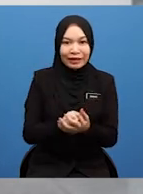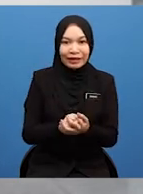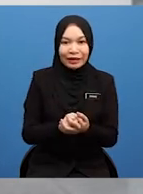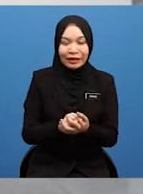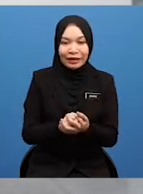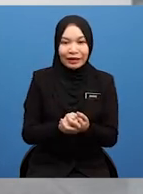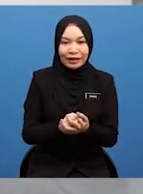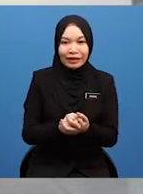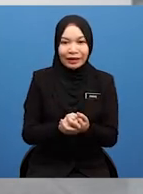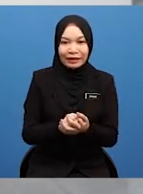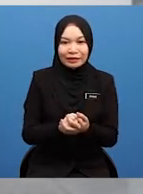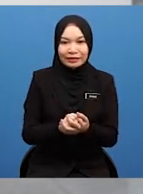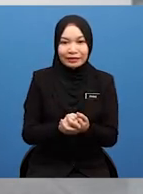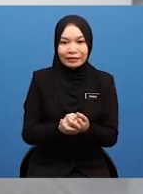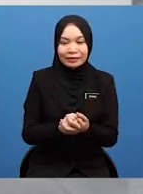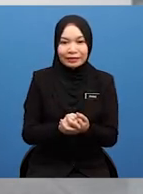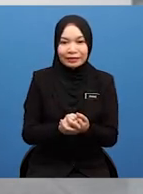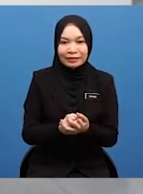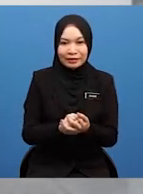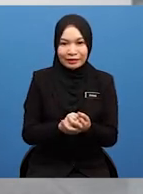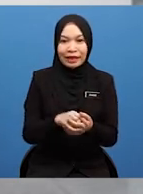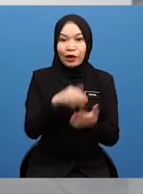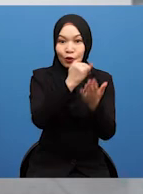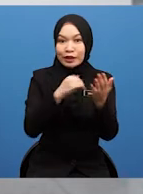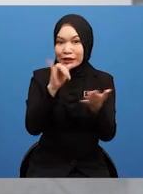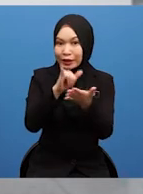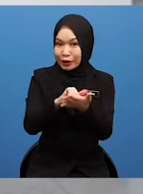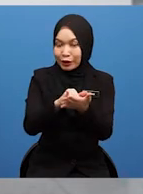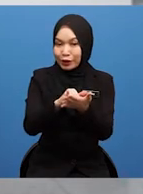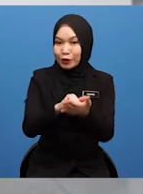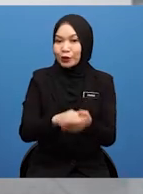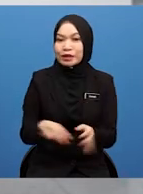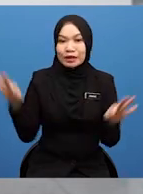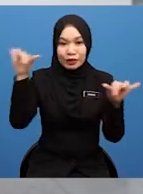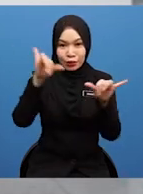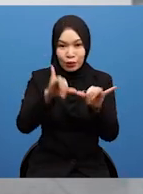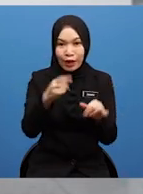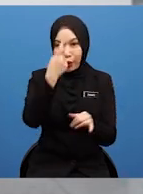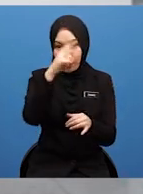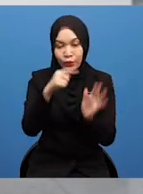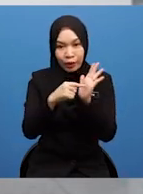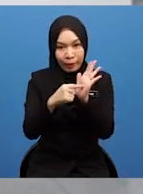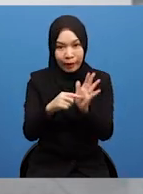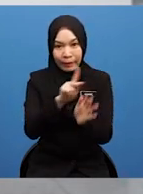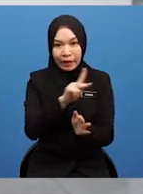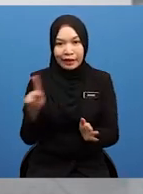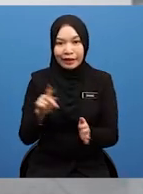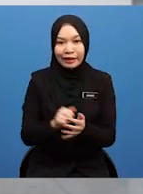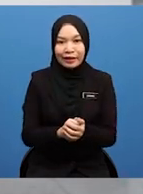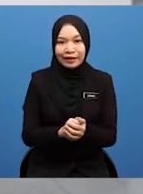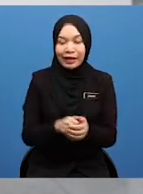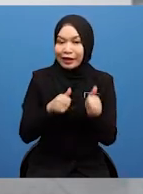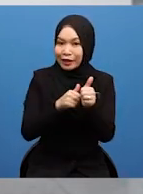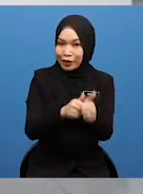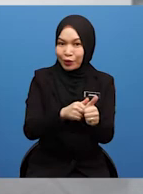dan sesuai untuk dipamerkan sebenarnya tidak semua Plaza akan memberikan izz macam yang saya katakan tadi ia mengikut